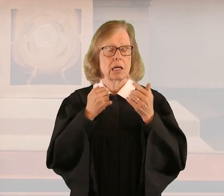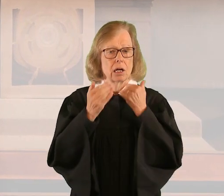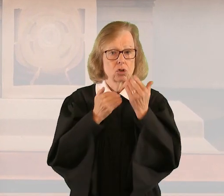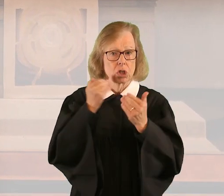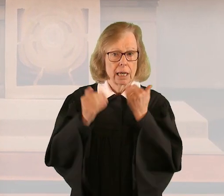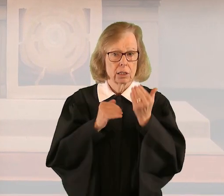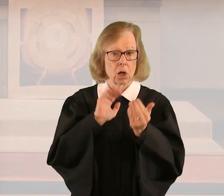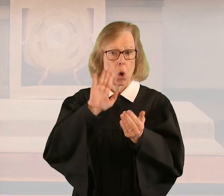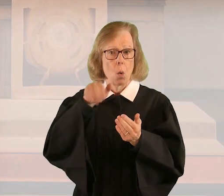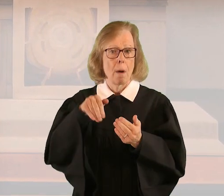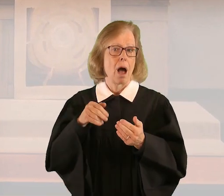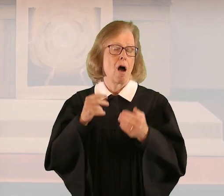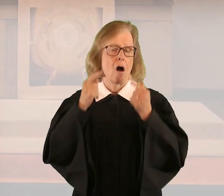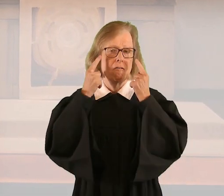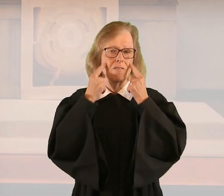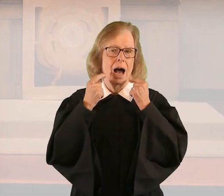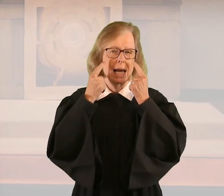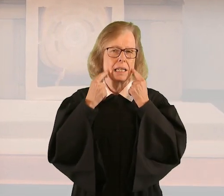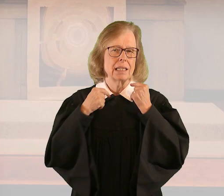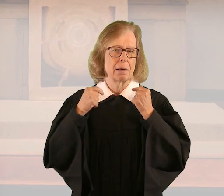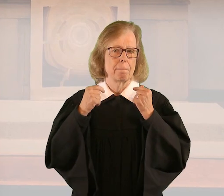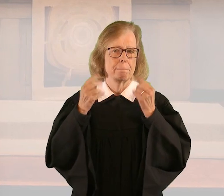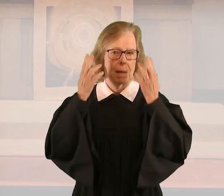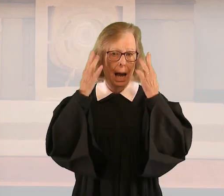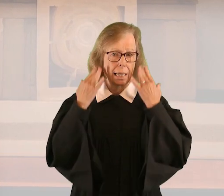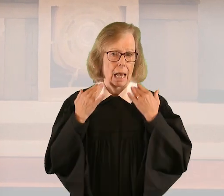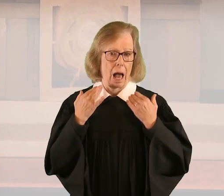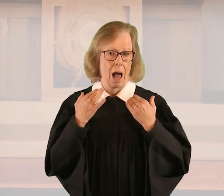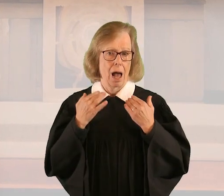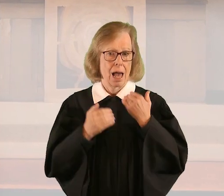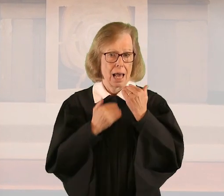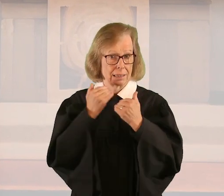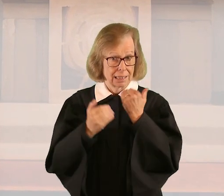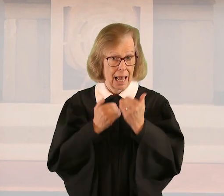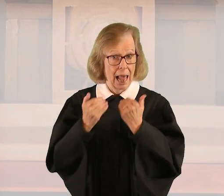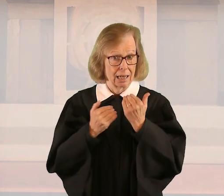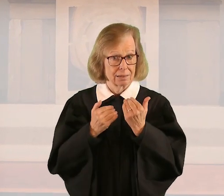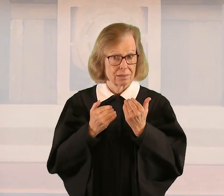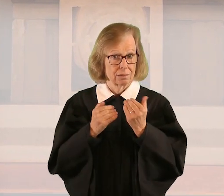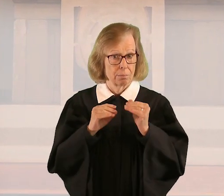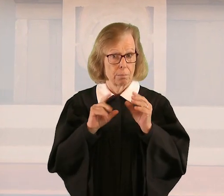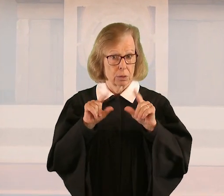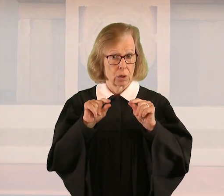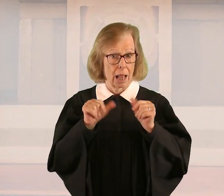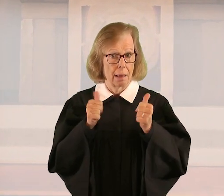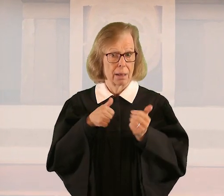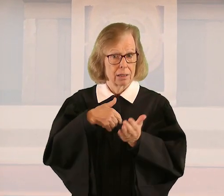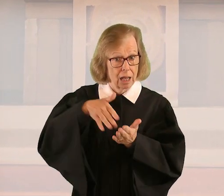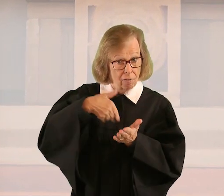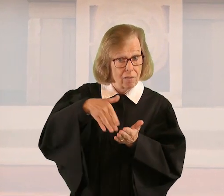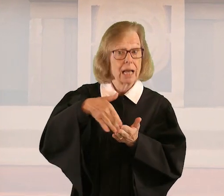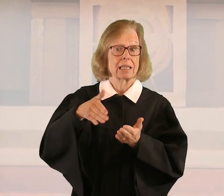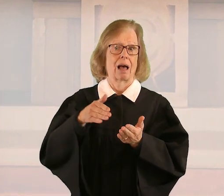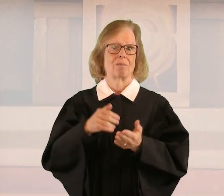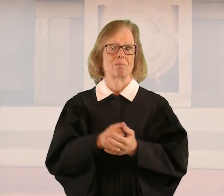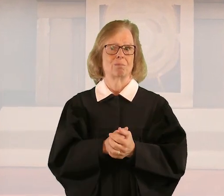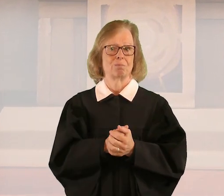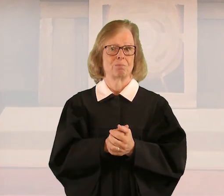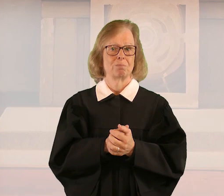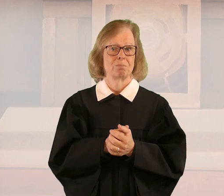der weinenden Maria von Magdala mit dem auferstandenen Jesus. Das Leben geht